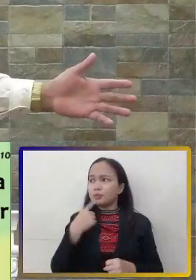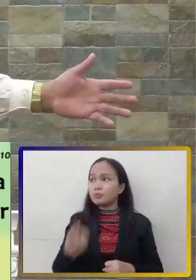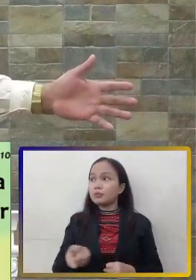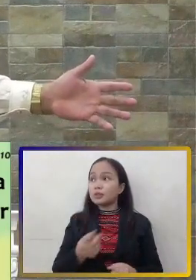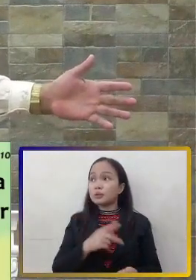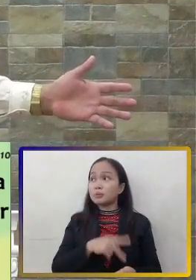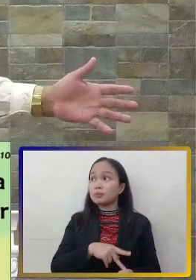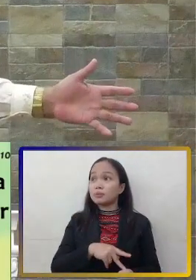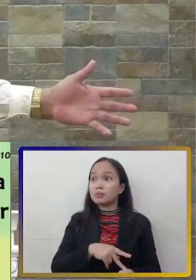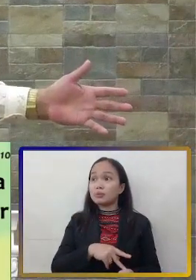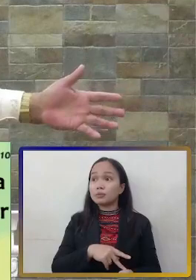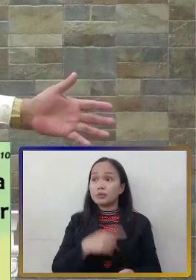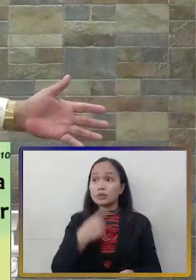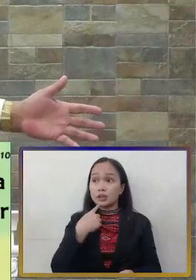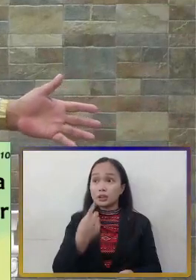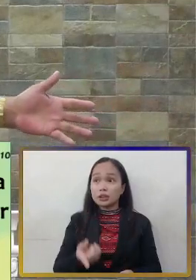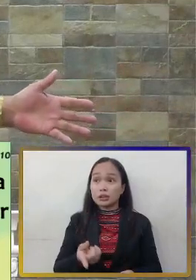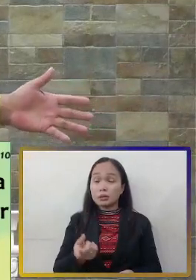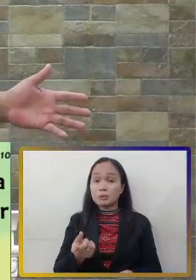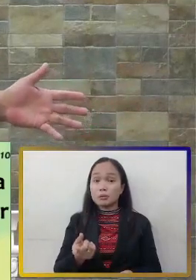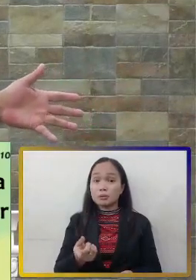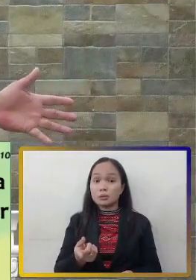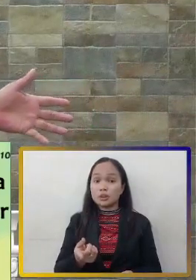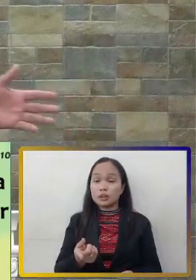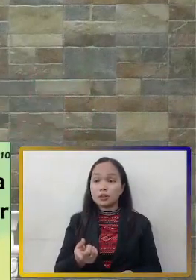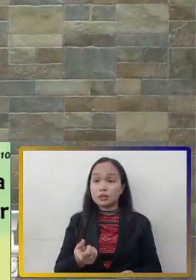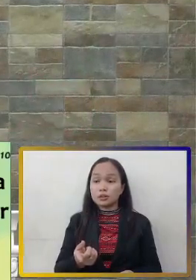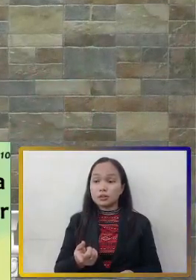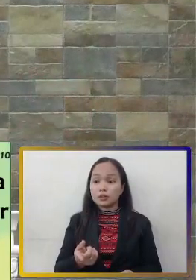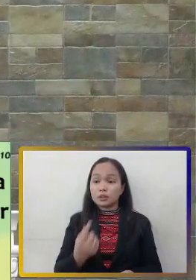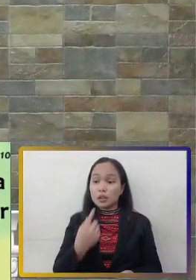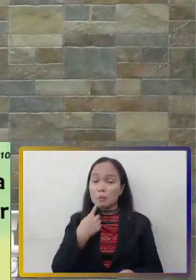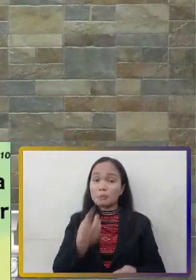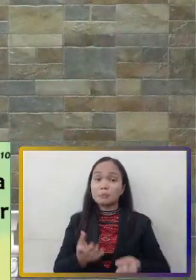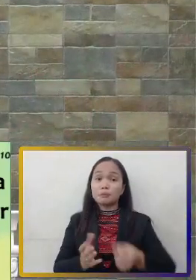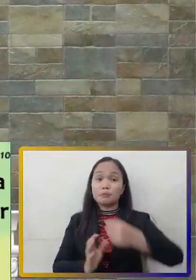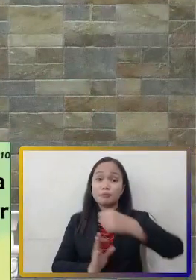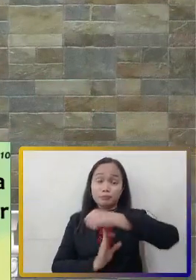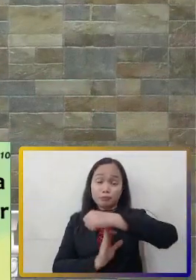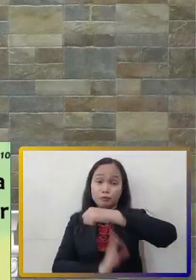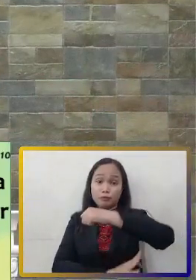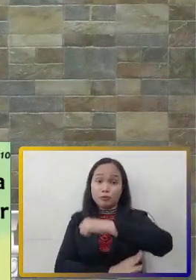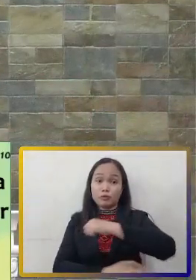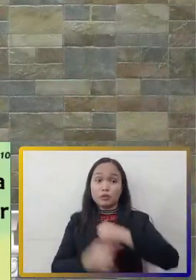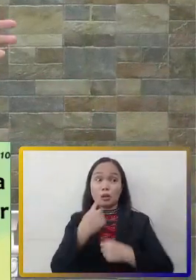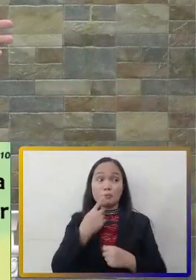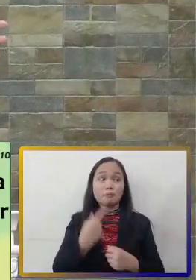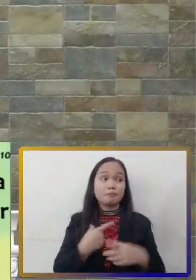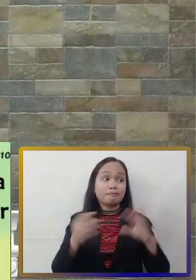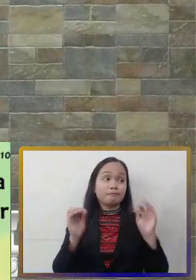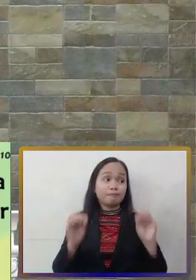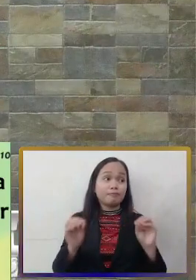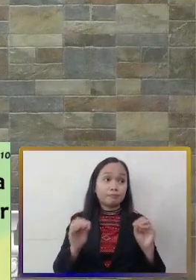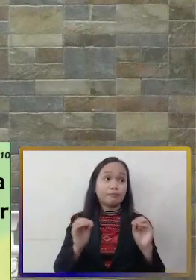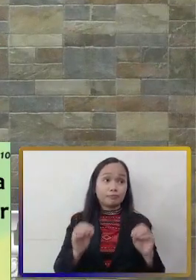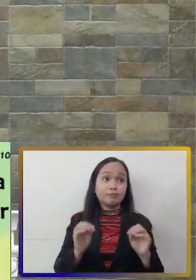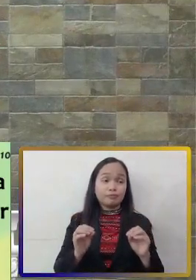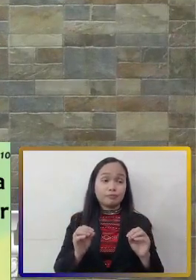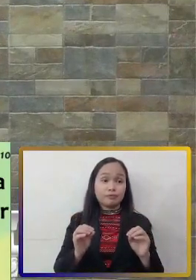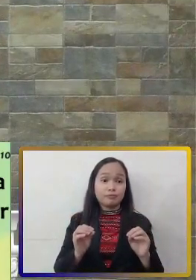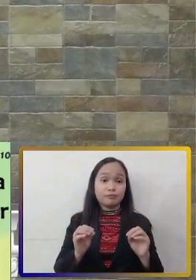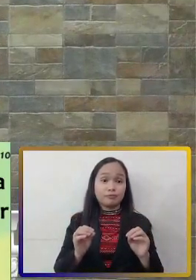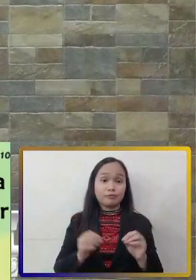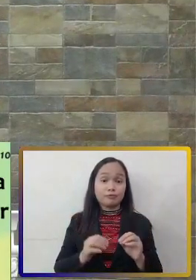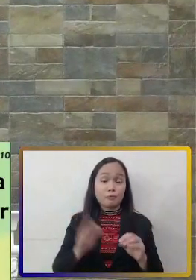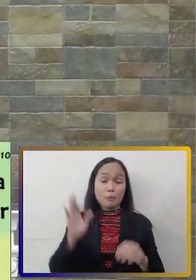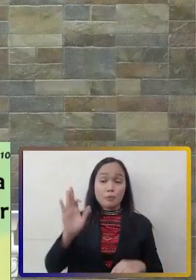ko na yung pundasyon, walang iba kundi ang Diyos. So, yung ibig sabihin nun, si Paul ay nag-preach patungkol sa Diyos. Si Paul ay nag-preach